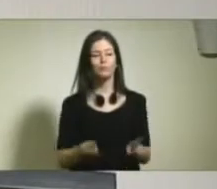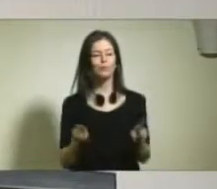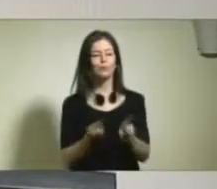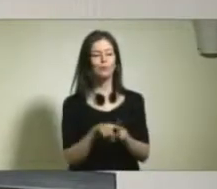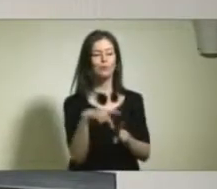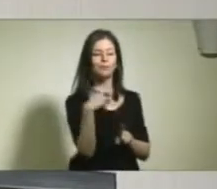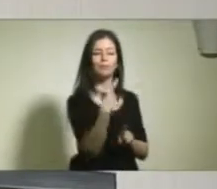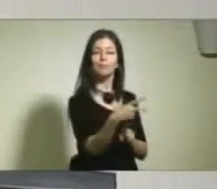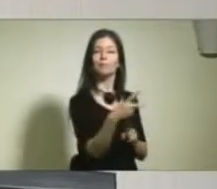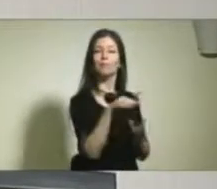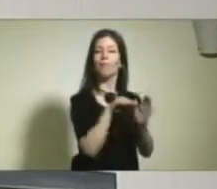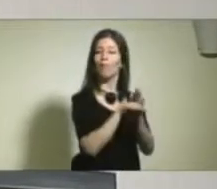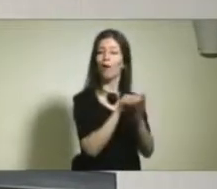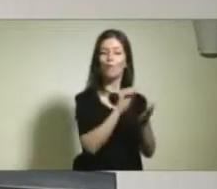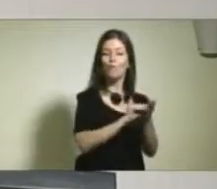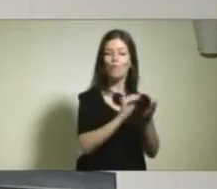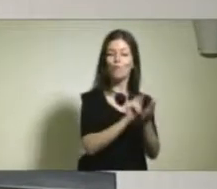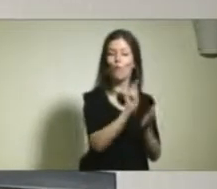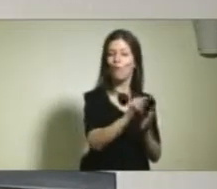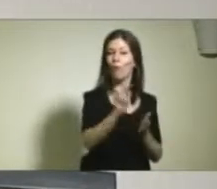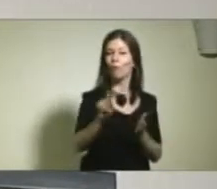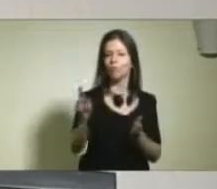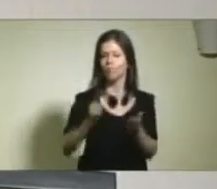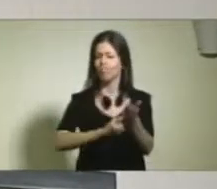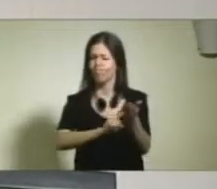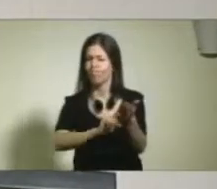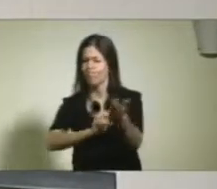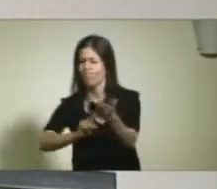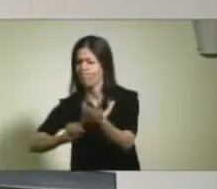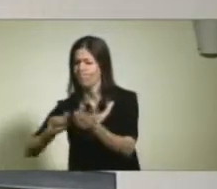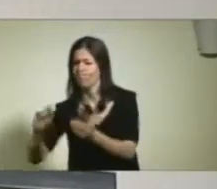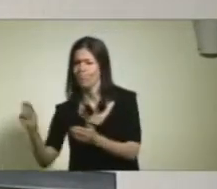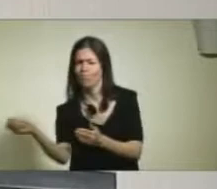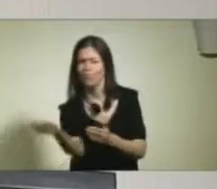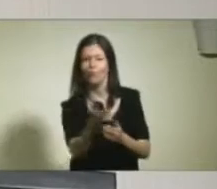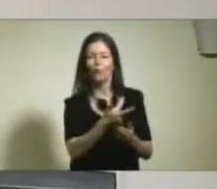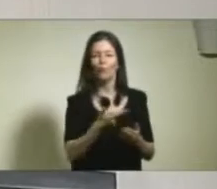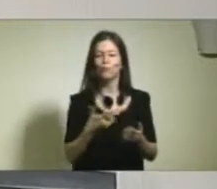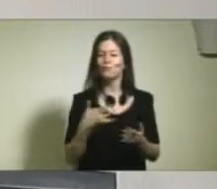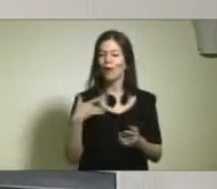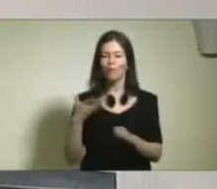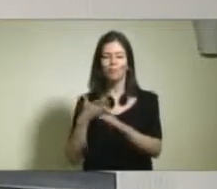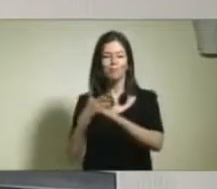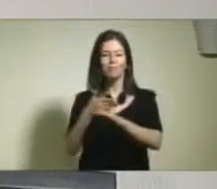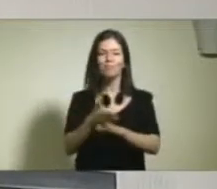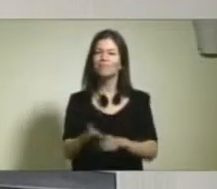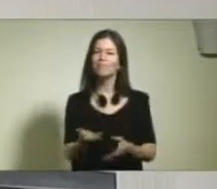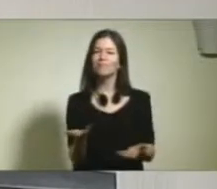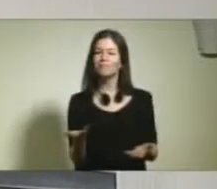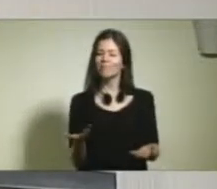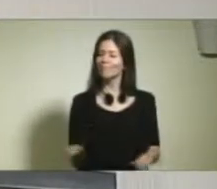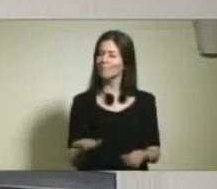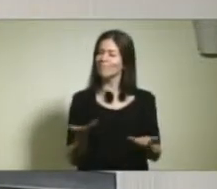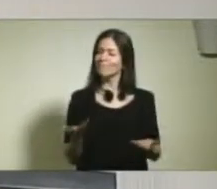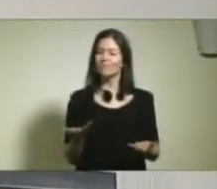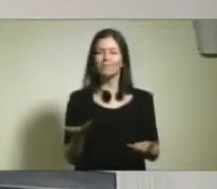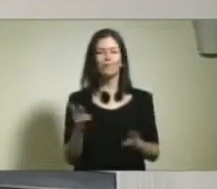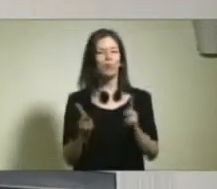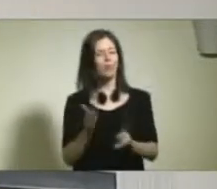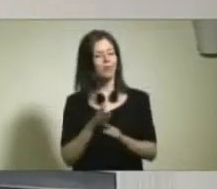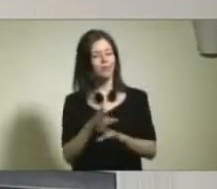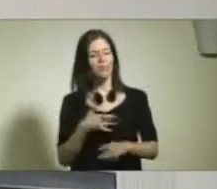réseau de façon à ce qu'il soit plus agréable pour accueillir le